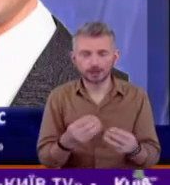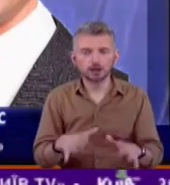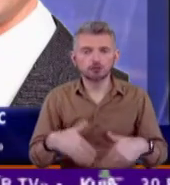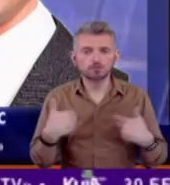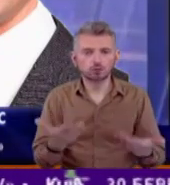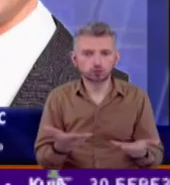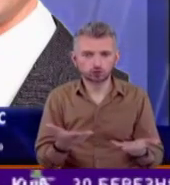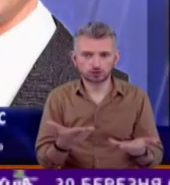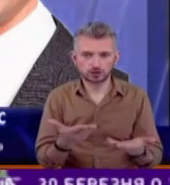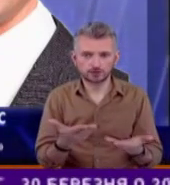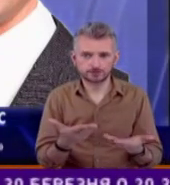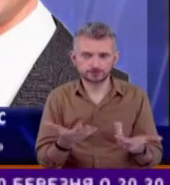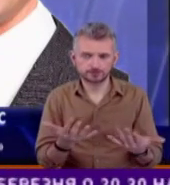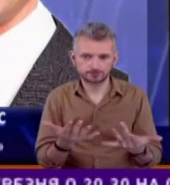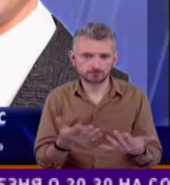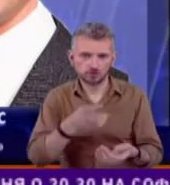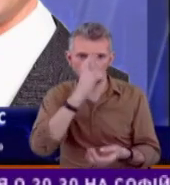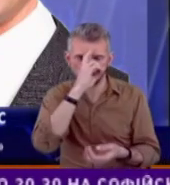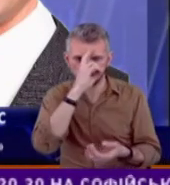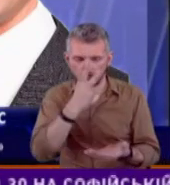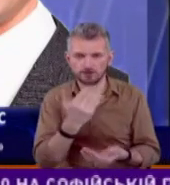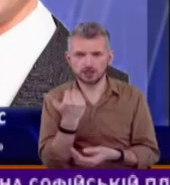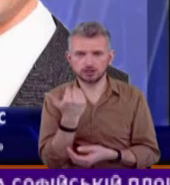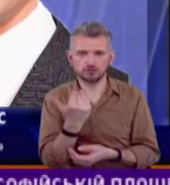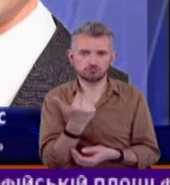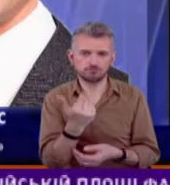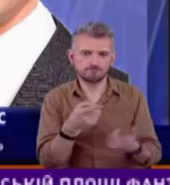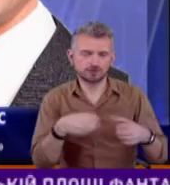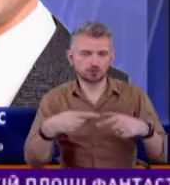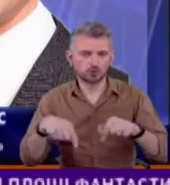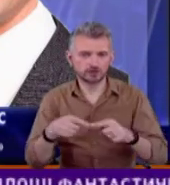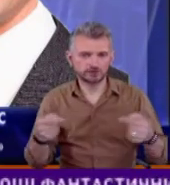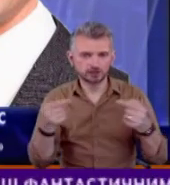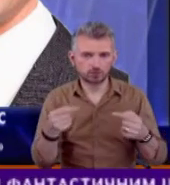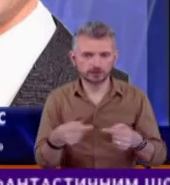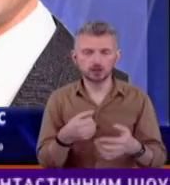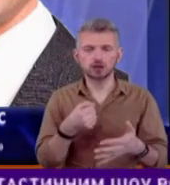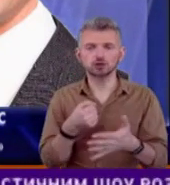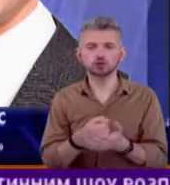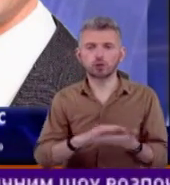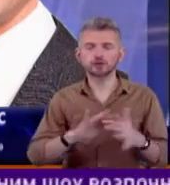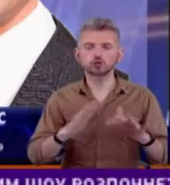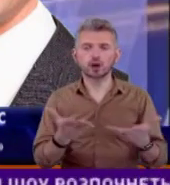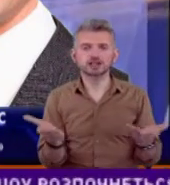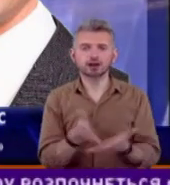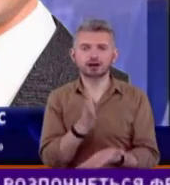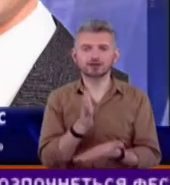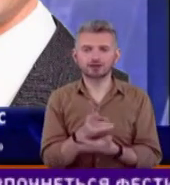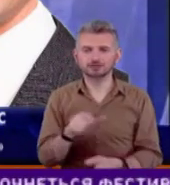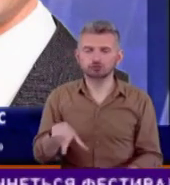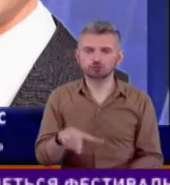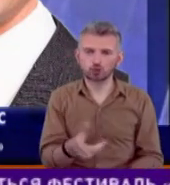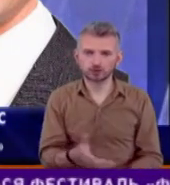пропонує регулятор, ну, мається на увазі держава і його підрозділи відповідні, до ситуації, яка є на